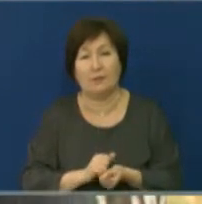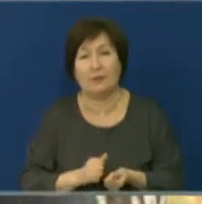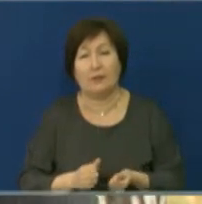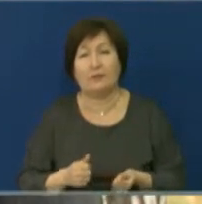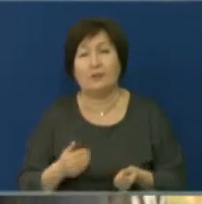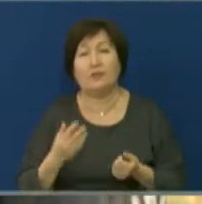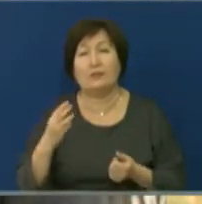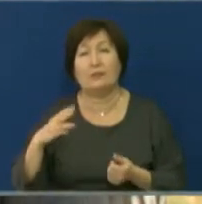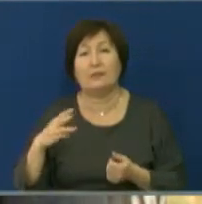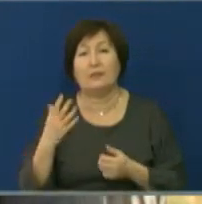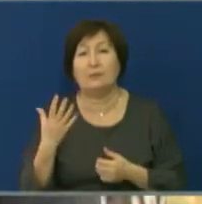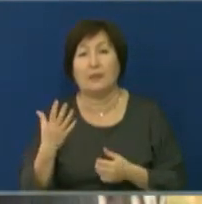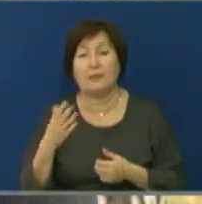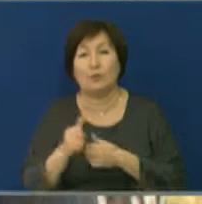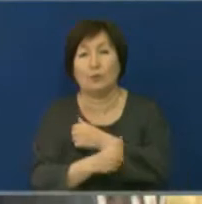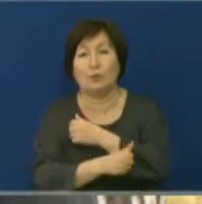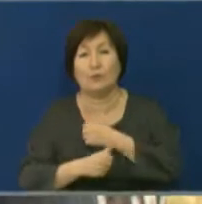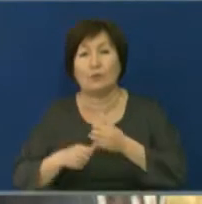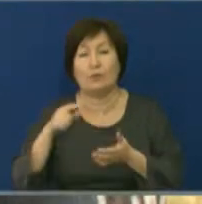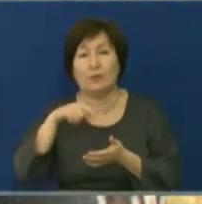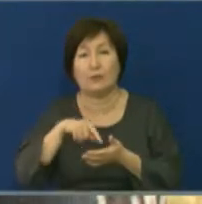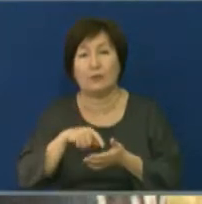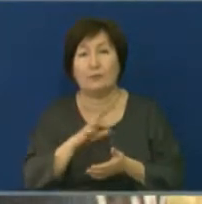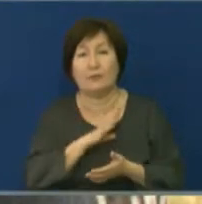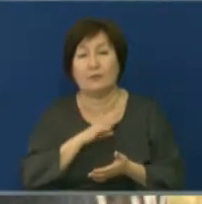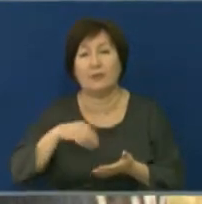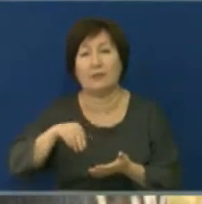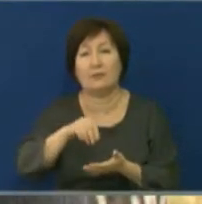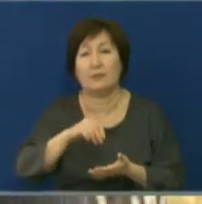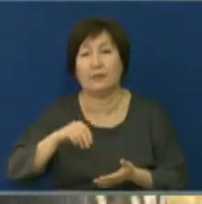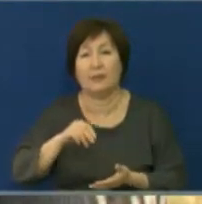порядка 35 улиц города по засыпке